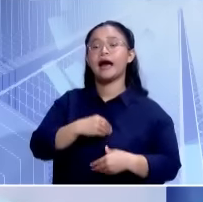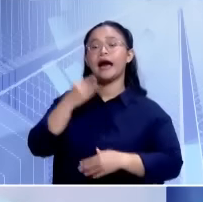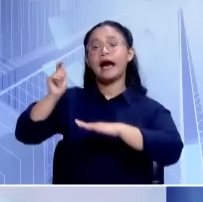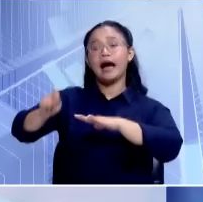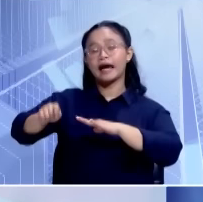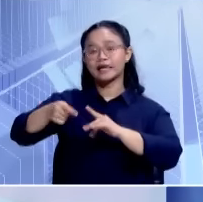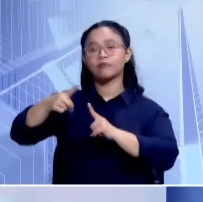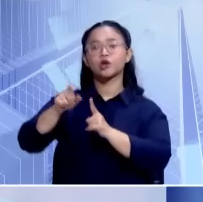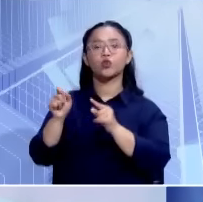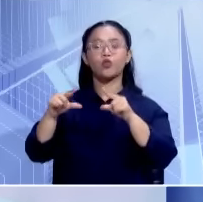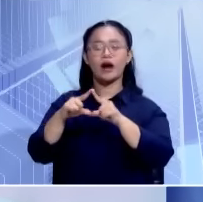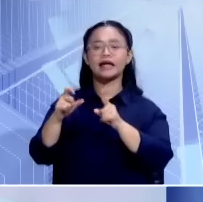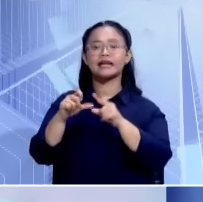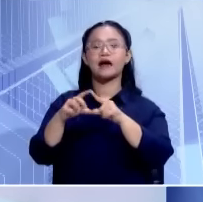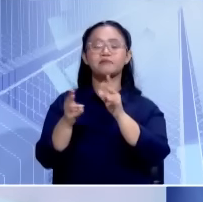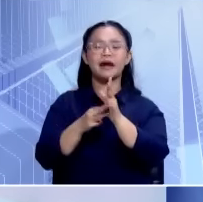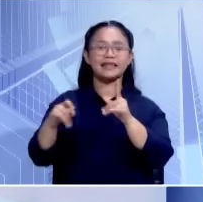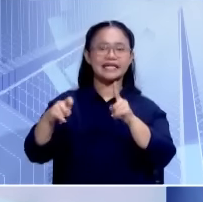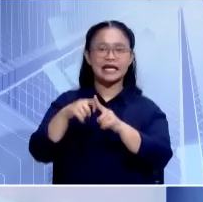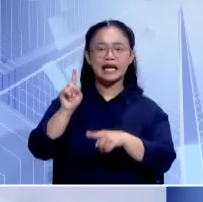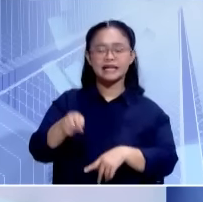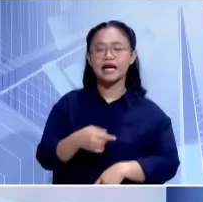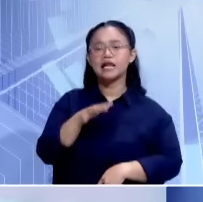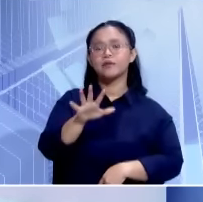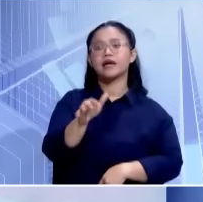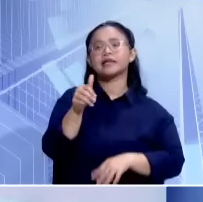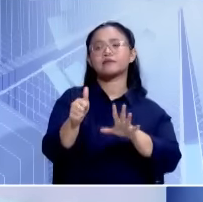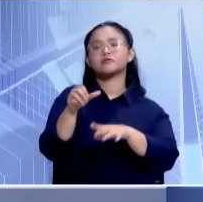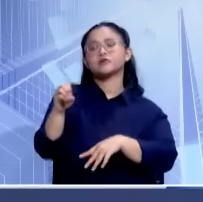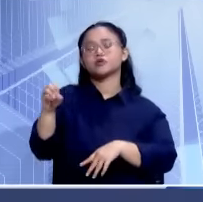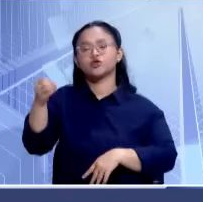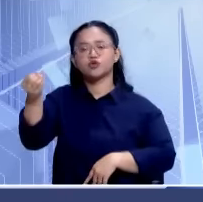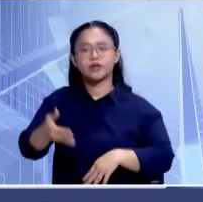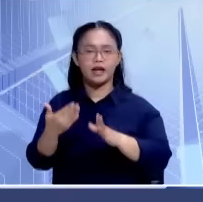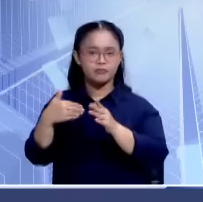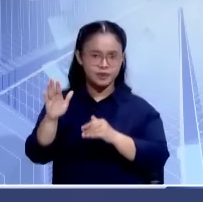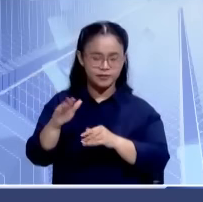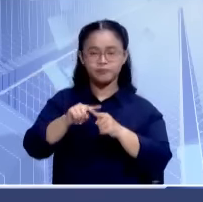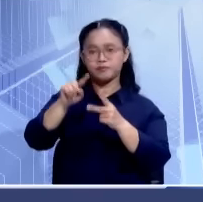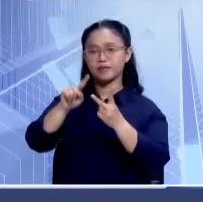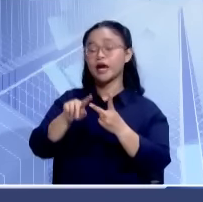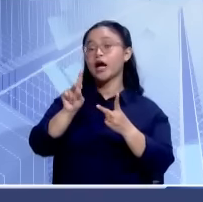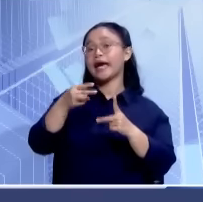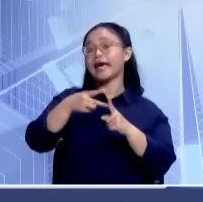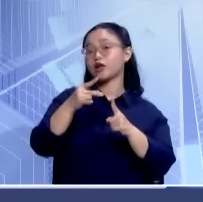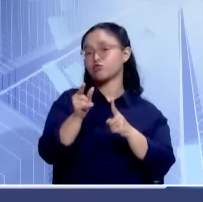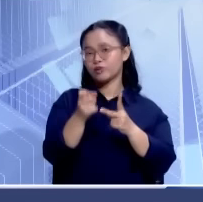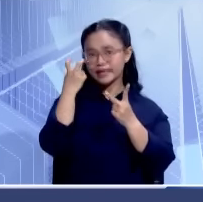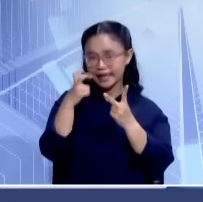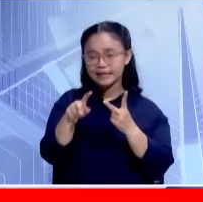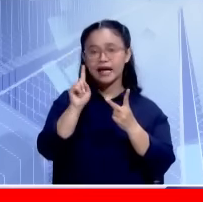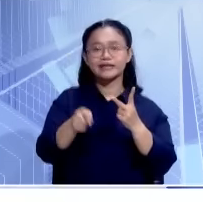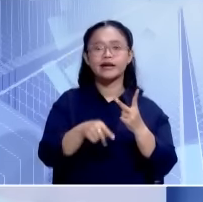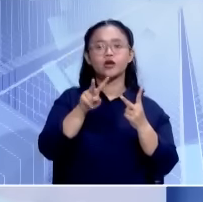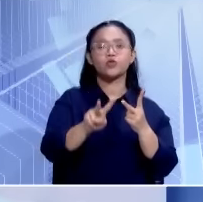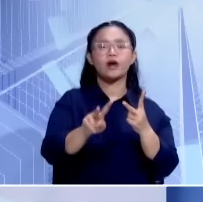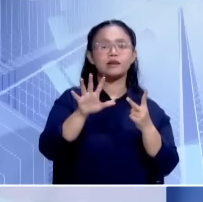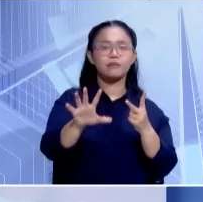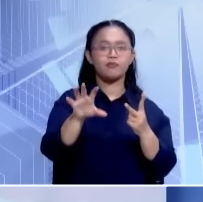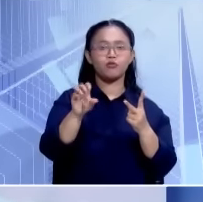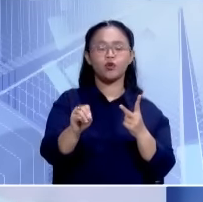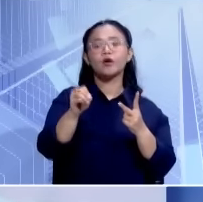Damanik ditemukan total 605 juta rupiah lebih. Dari apartemen Hakim Heru Hanindyo, 256